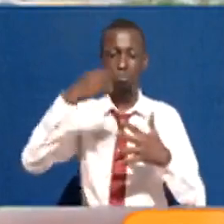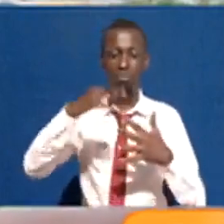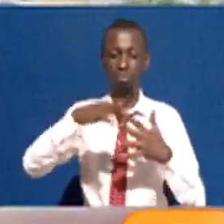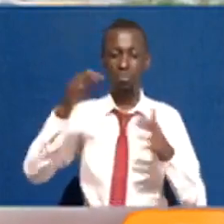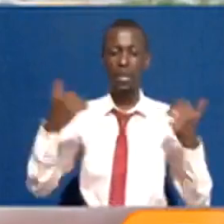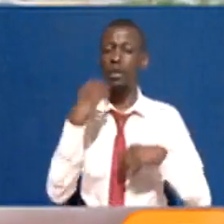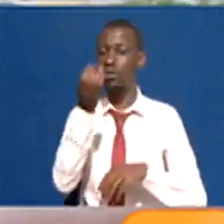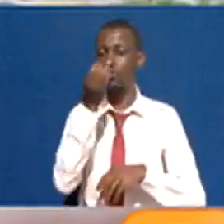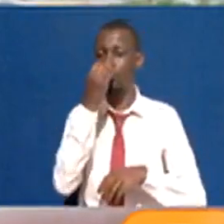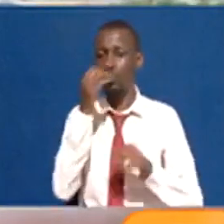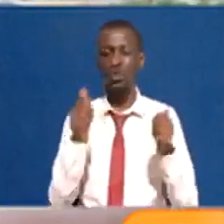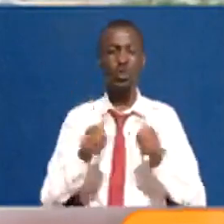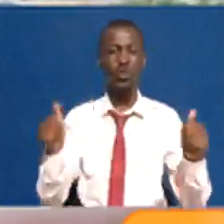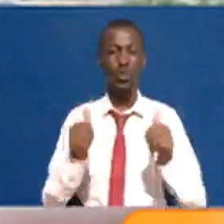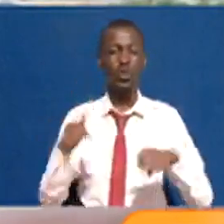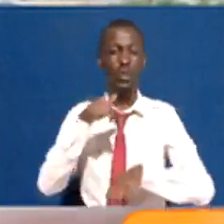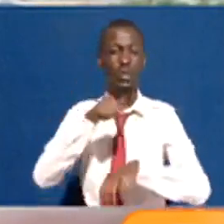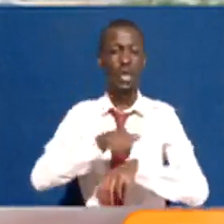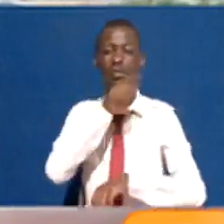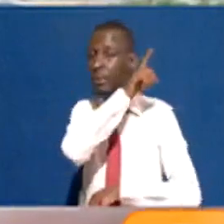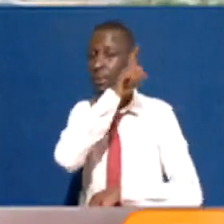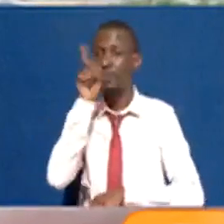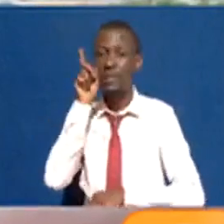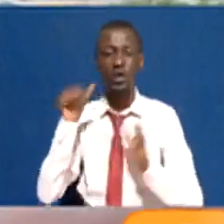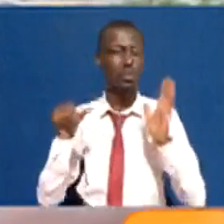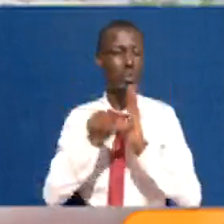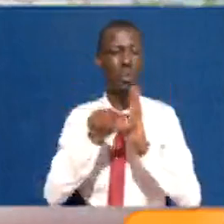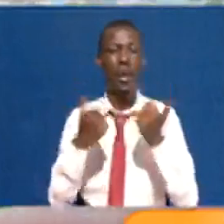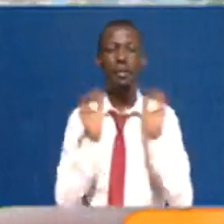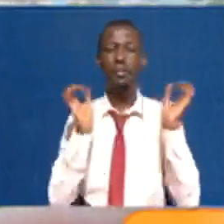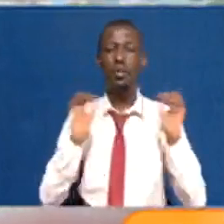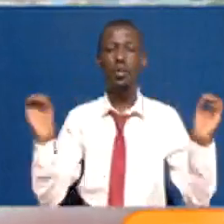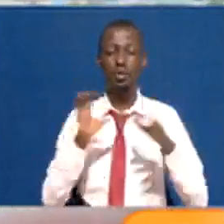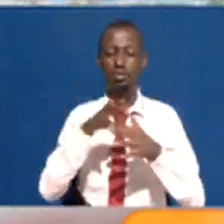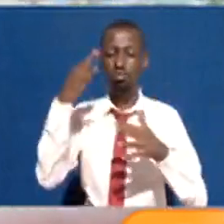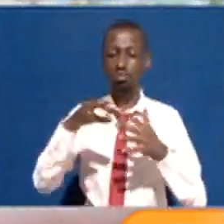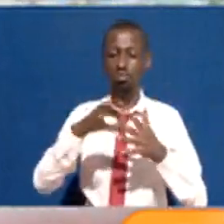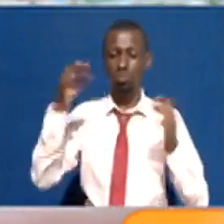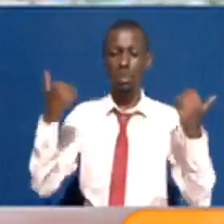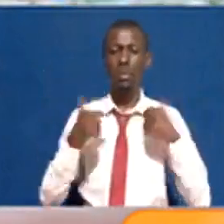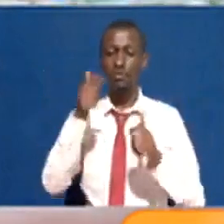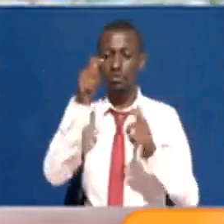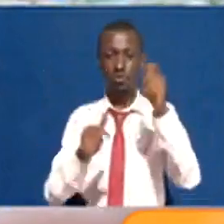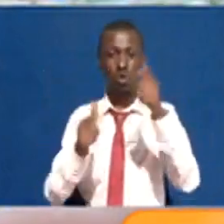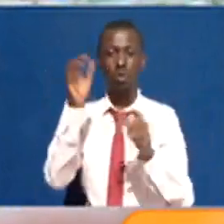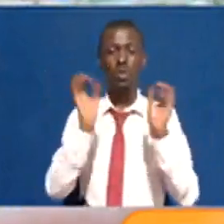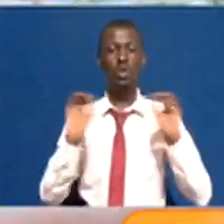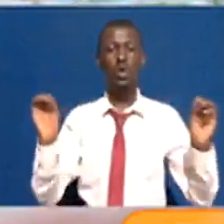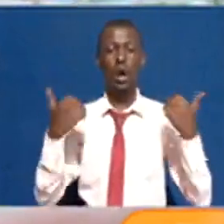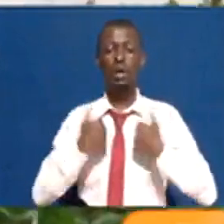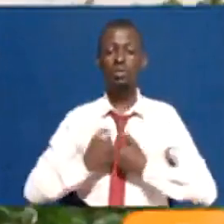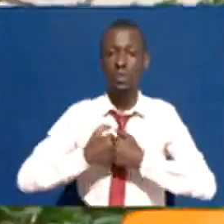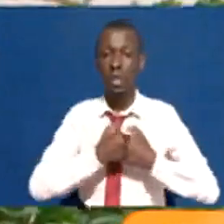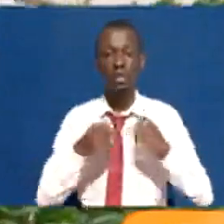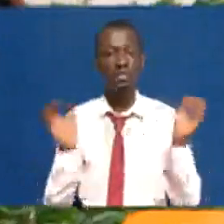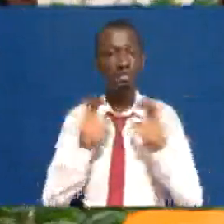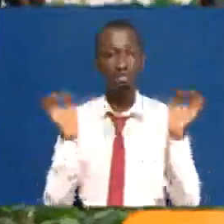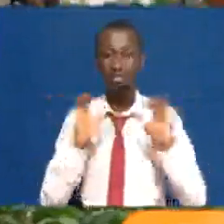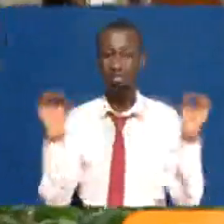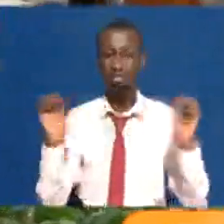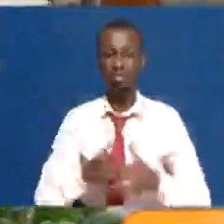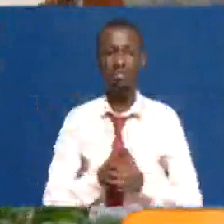vizuri. Hata wakati wa kiangazi, kusema kweli sisi hatujapata shida, maana tulikuwa bado na mboga. Kwa hivyo hatukikosa maziwa, hatukupata changamoto sana.